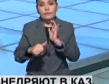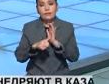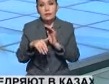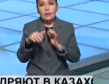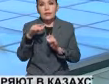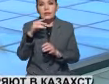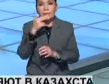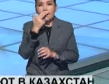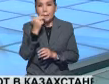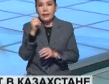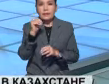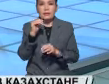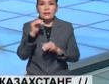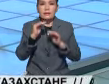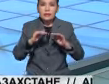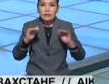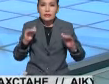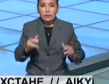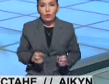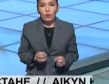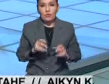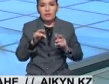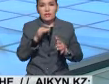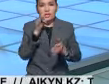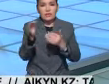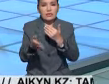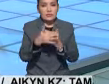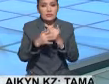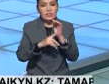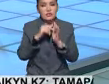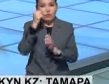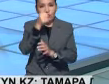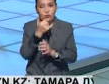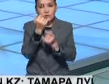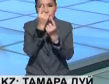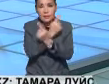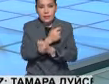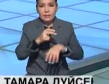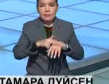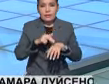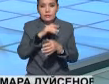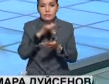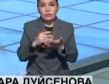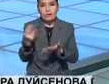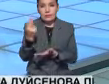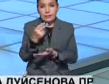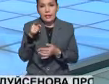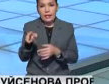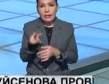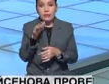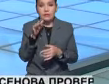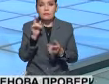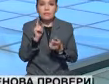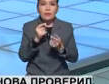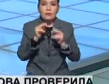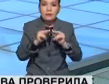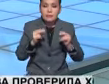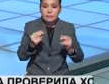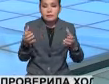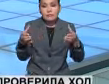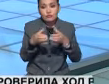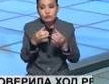186 несовершеннолетних казахстанцев привлечены к уголовной ответственности с начала года. Об этом сообщили сотрудники полиции Астаны. Они провели встречу с преподавательским